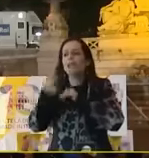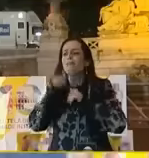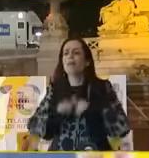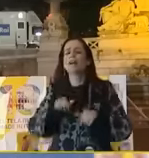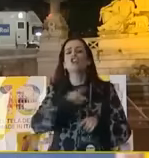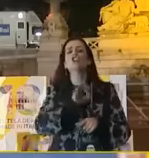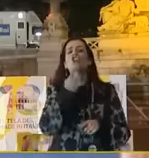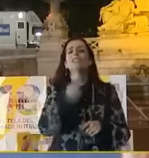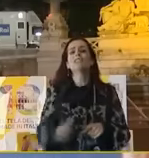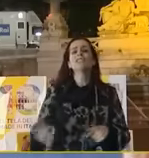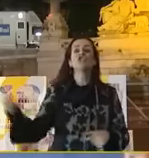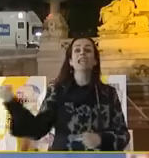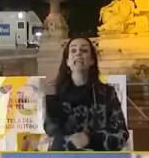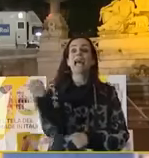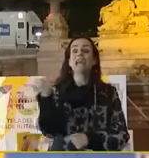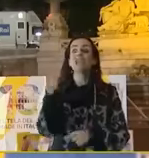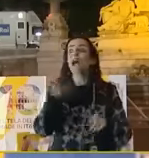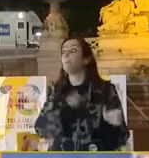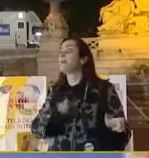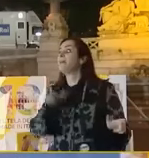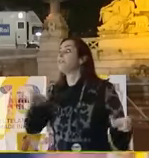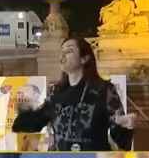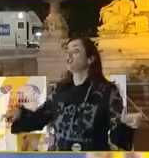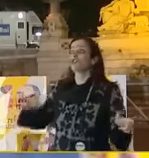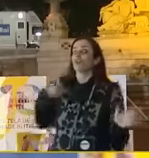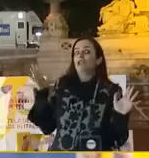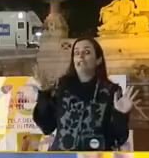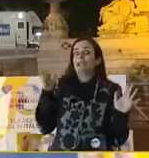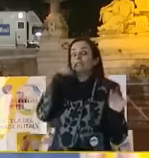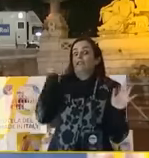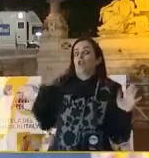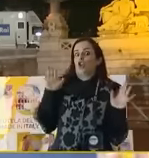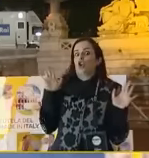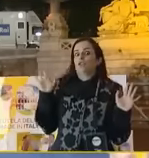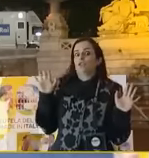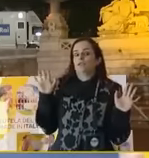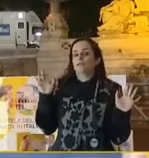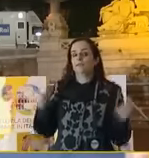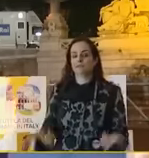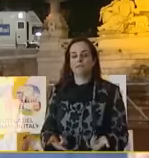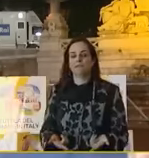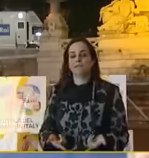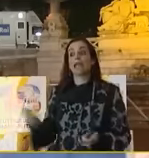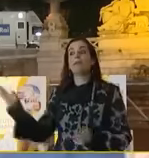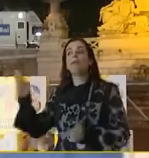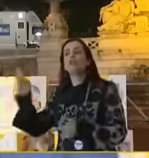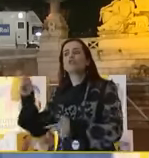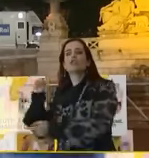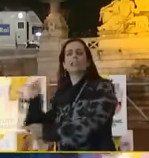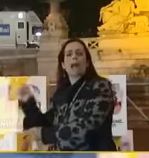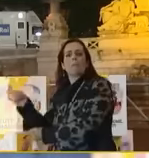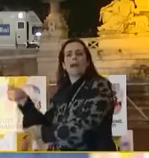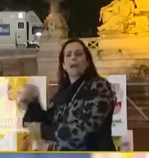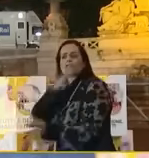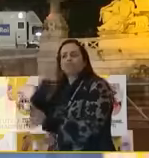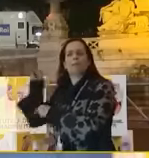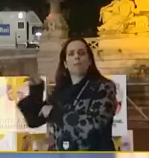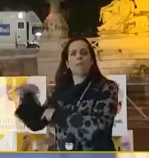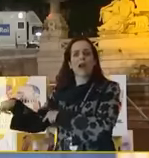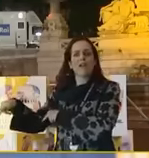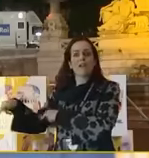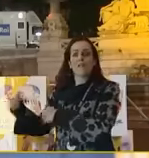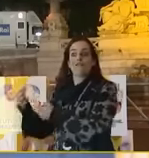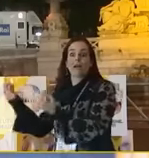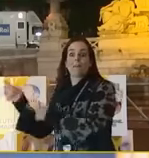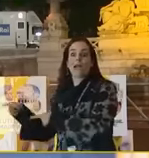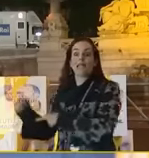cazzo Berlusconi ha pagato Cosa Nostra c'è chi si scandalizza per il cazzo. E Fazio stava lì con ti prendi tu, ti